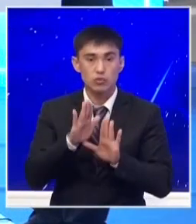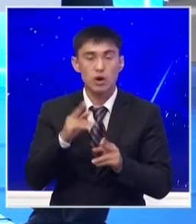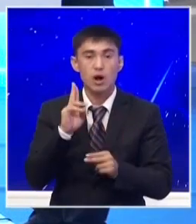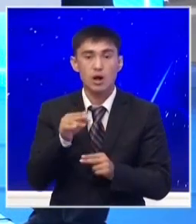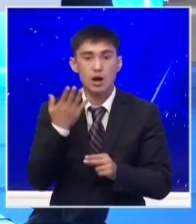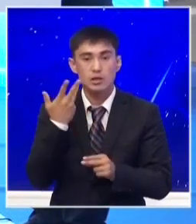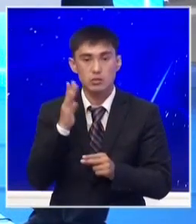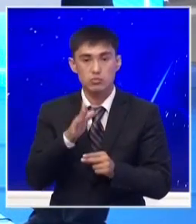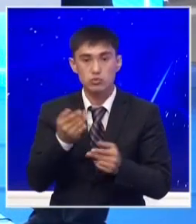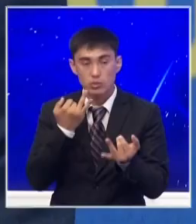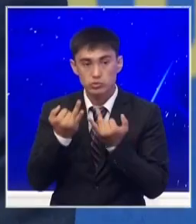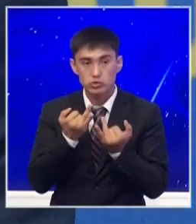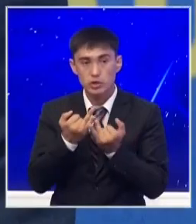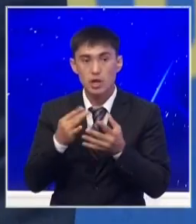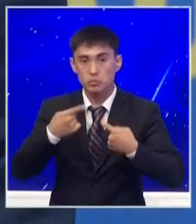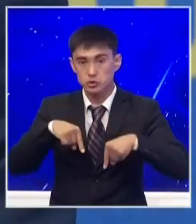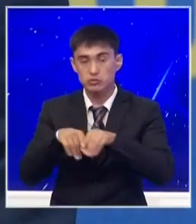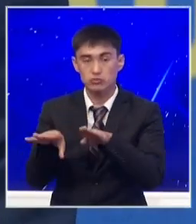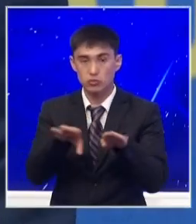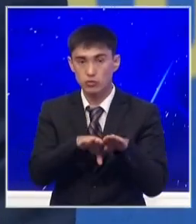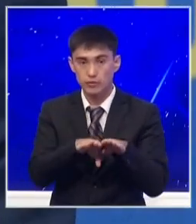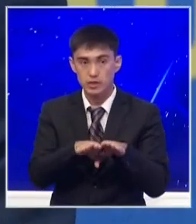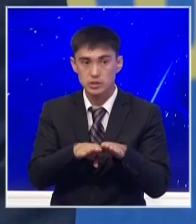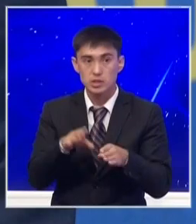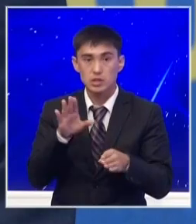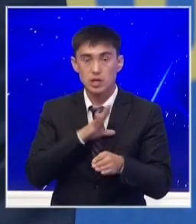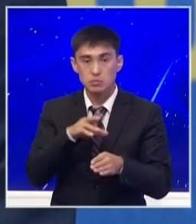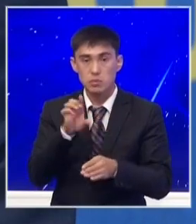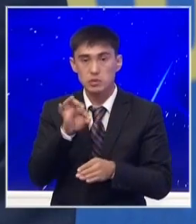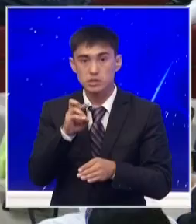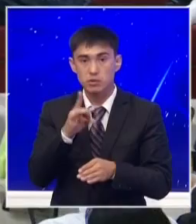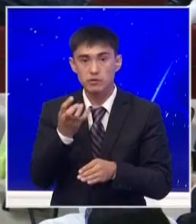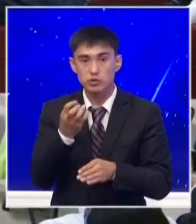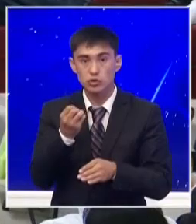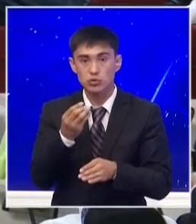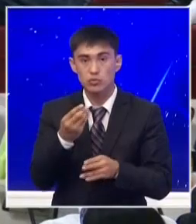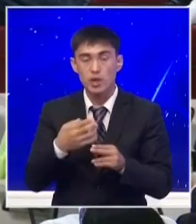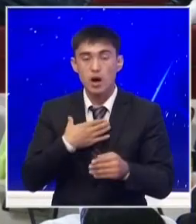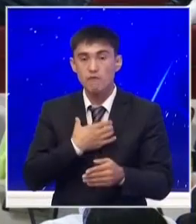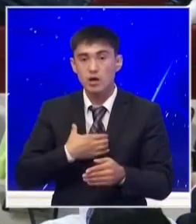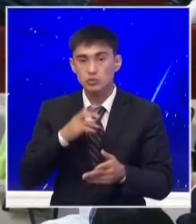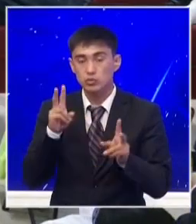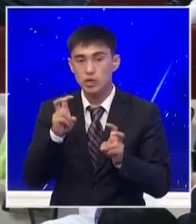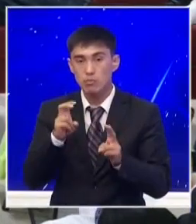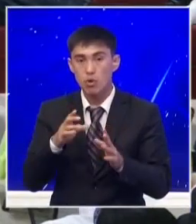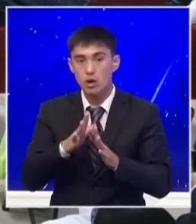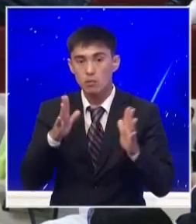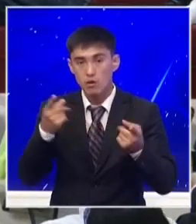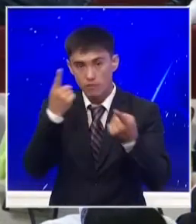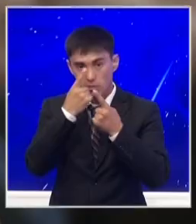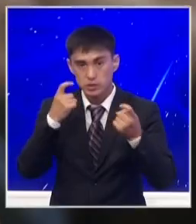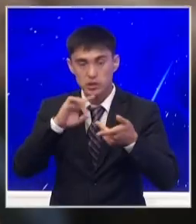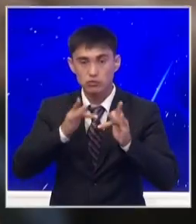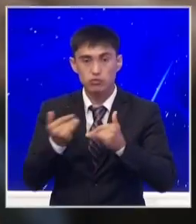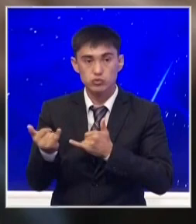тогда, когда она будет обсуждена на общественном уровне. Затронул Бейбыт Исабаев еще одну не менее актуальную тему – глобальную информатизацию